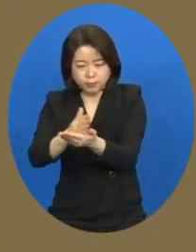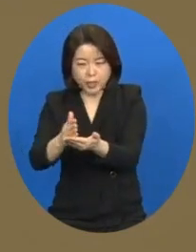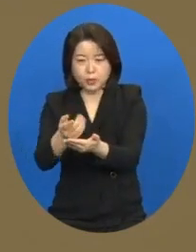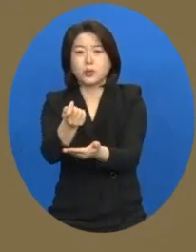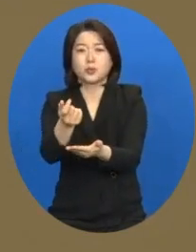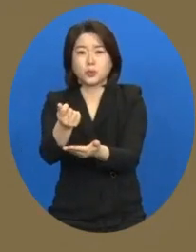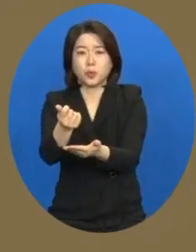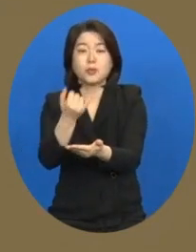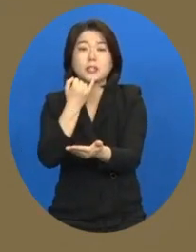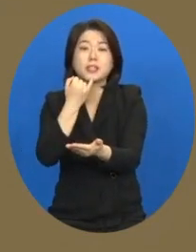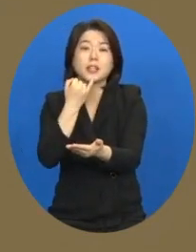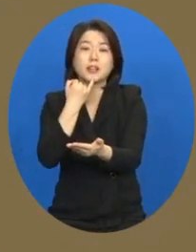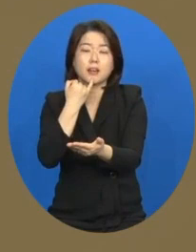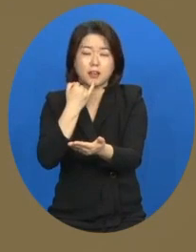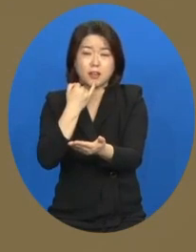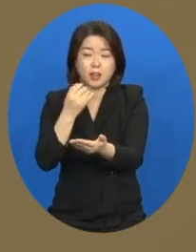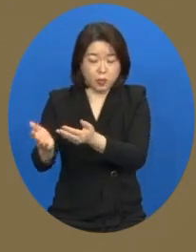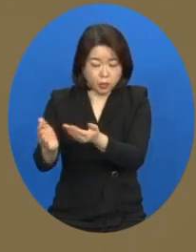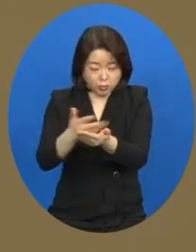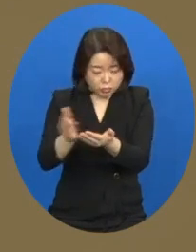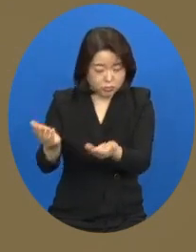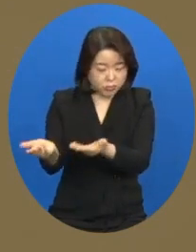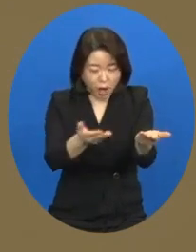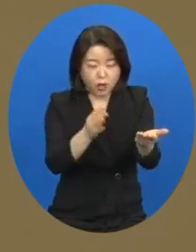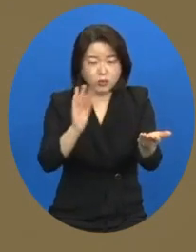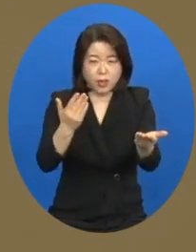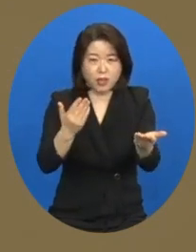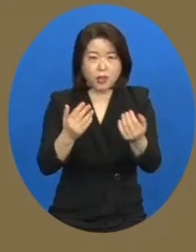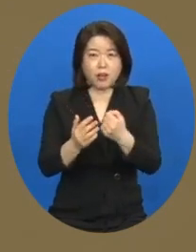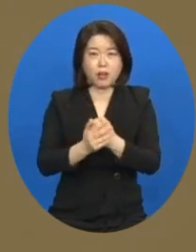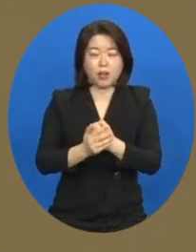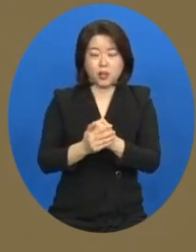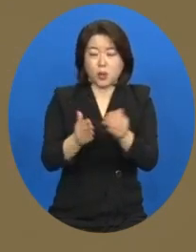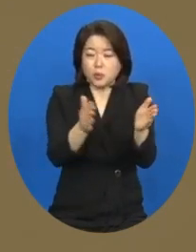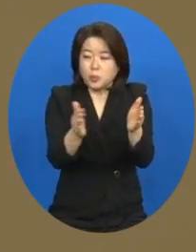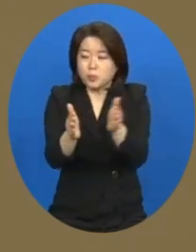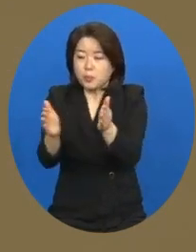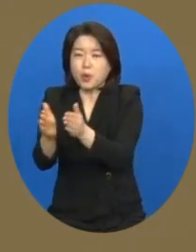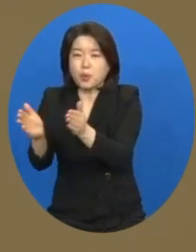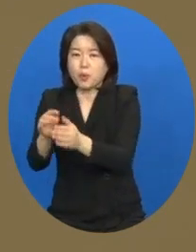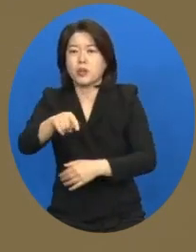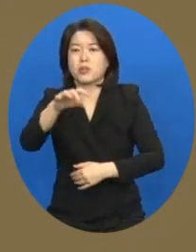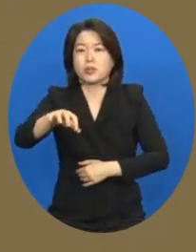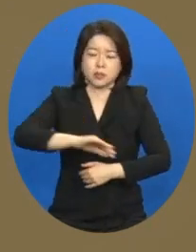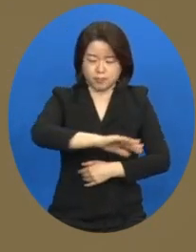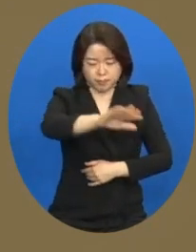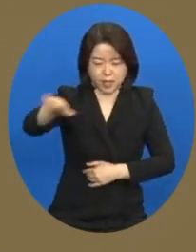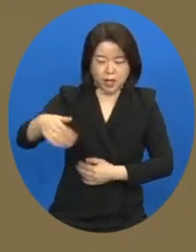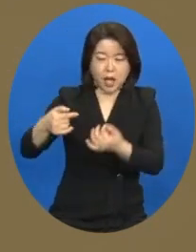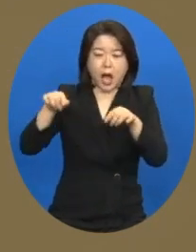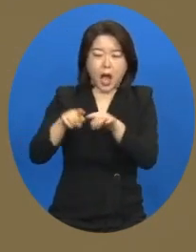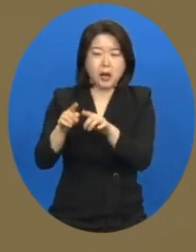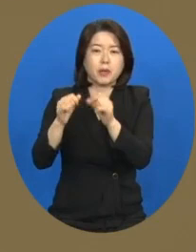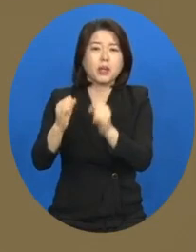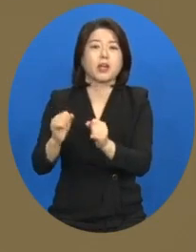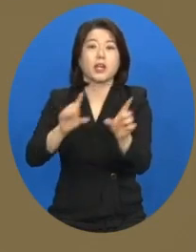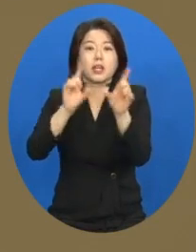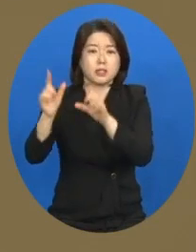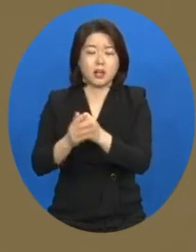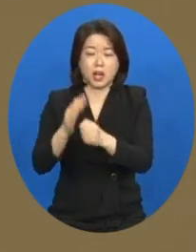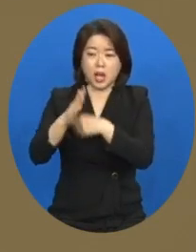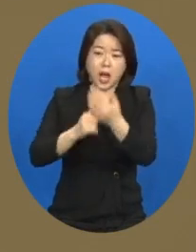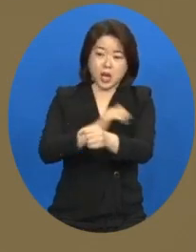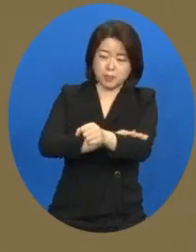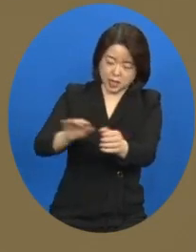적게 살면 되니까 여기서 우리 좀 좁게라도 여기서 다 같이 살면서 하나님